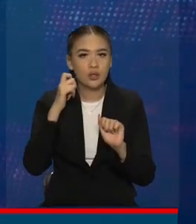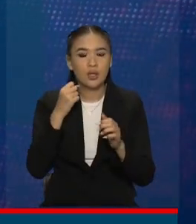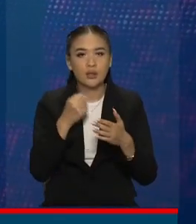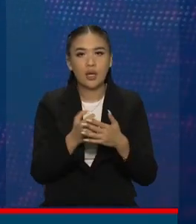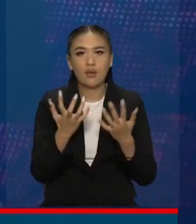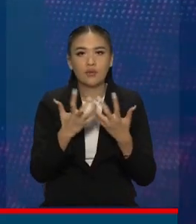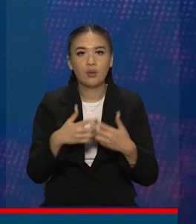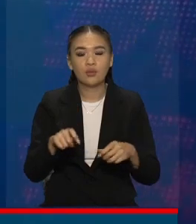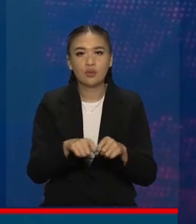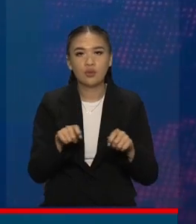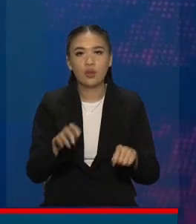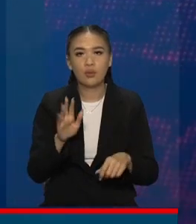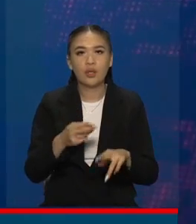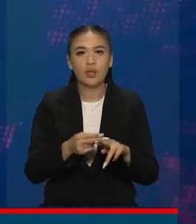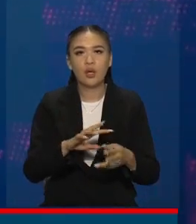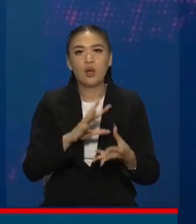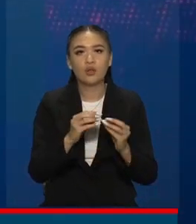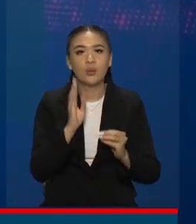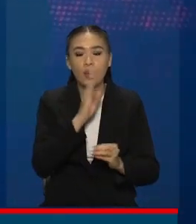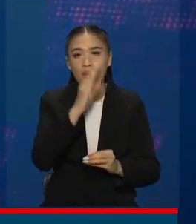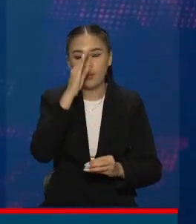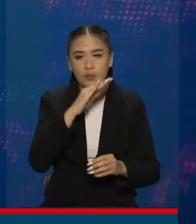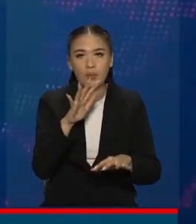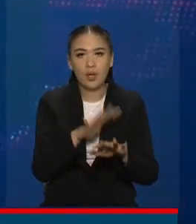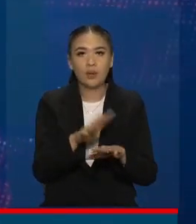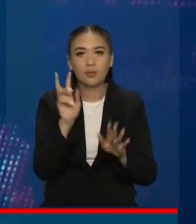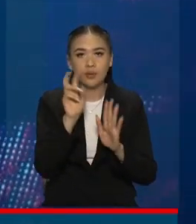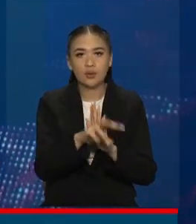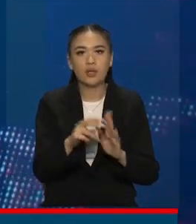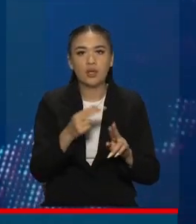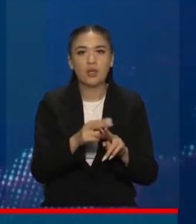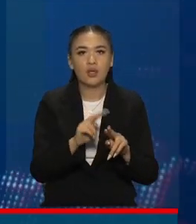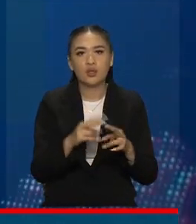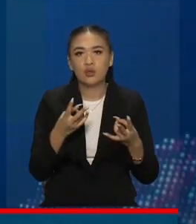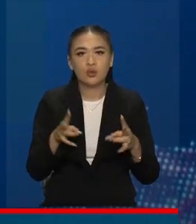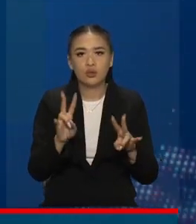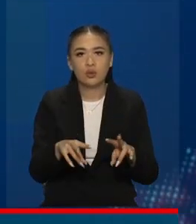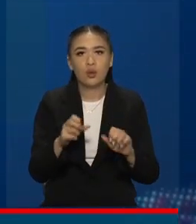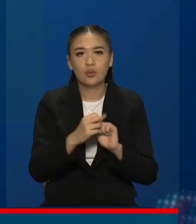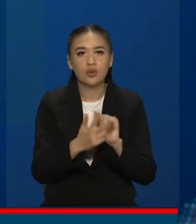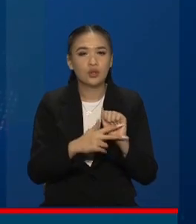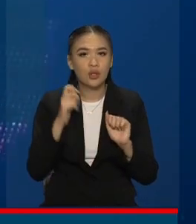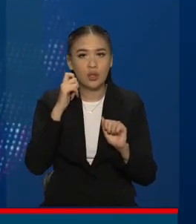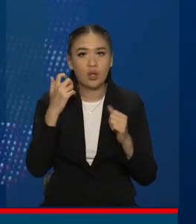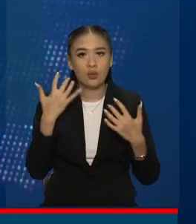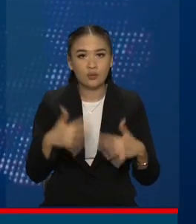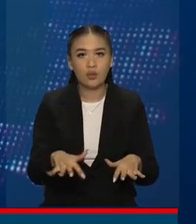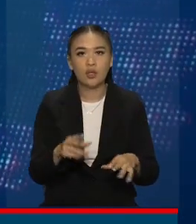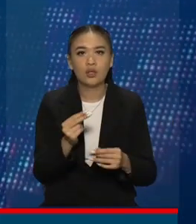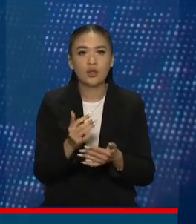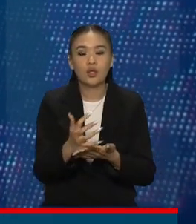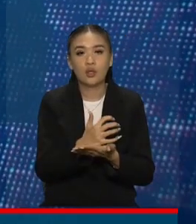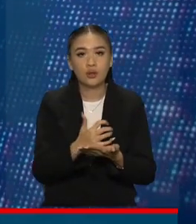автомат түрде ашылады. Яғни ол үшін ата-анаға банктерге барып сабылудың қажеті жоқ. 18 жасқа толғаннан кейін жиналған